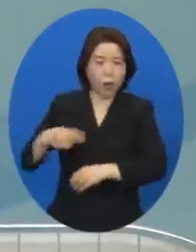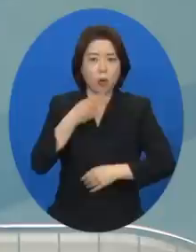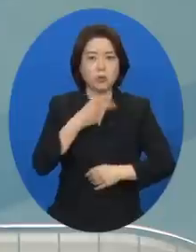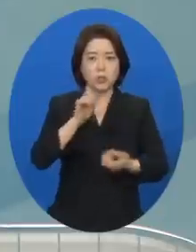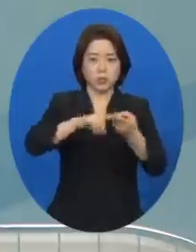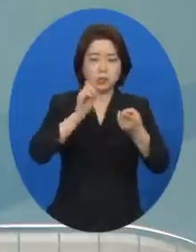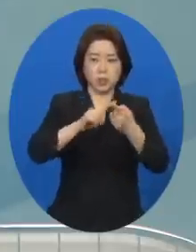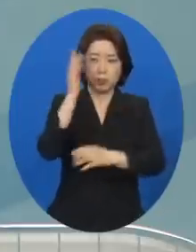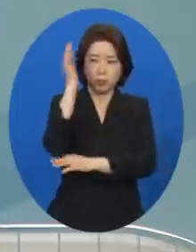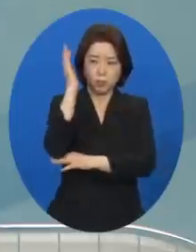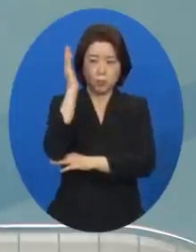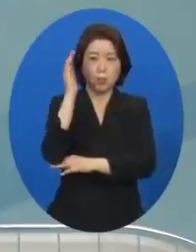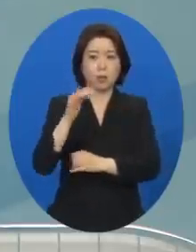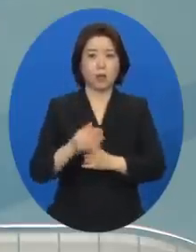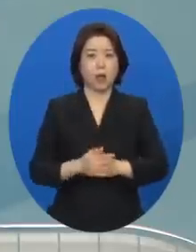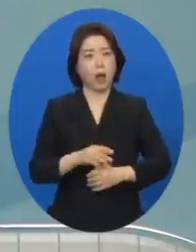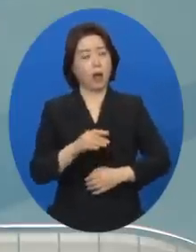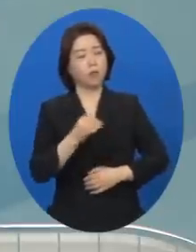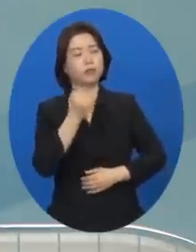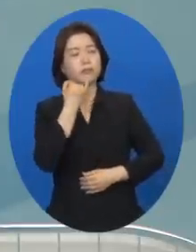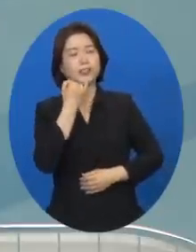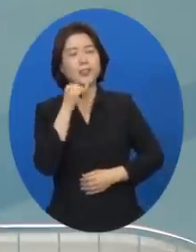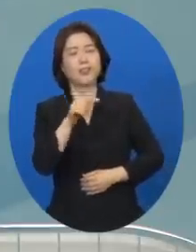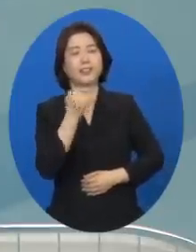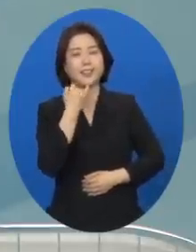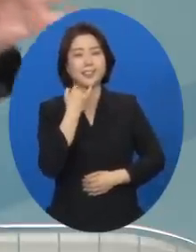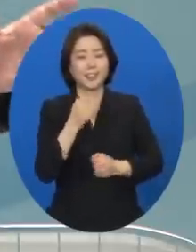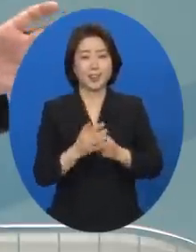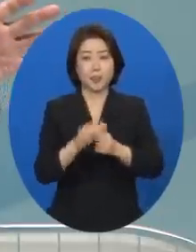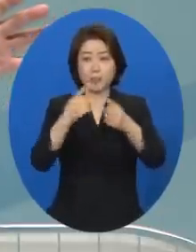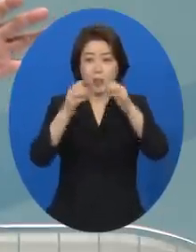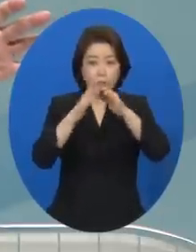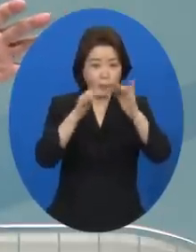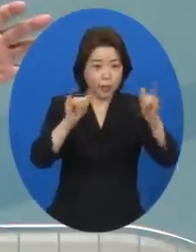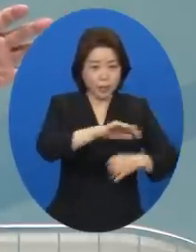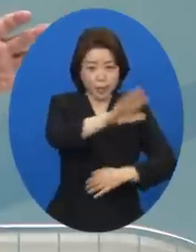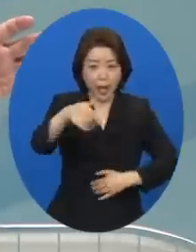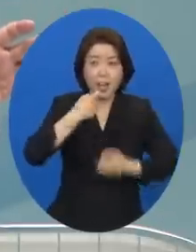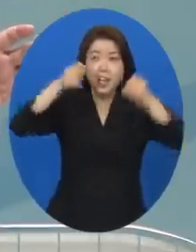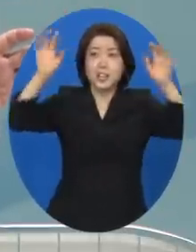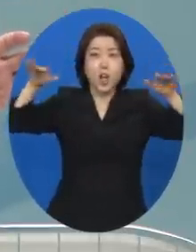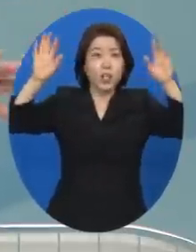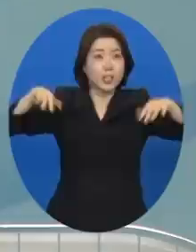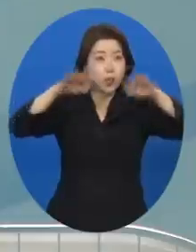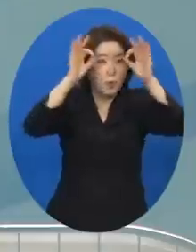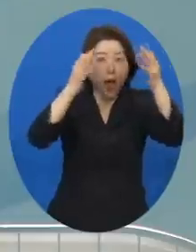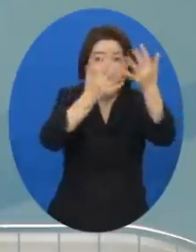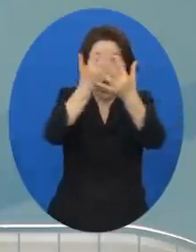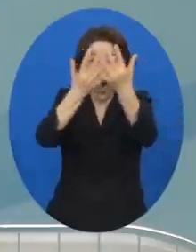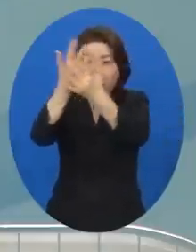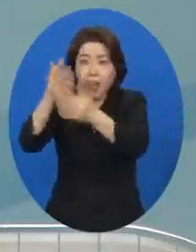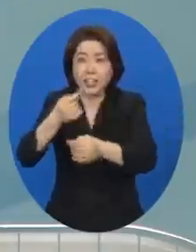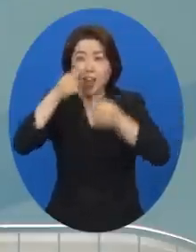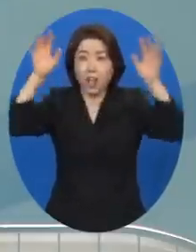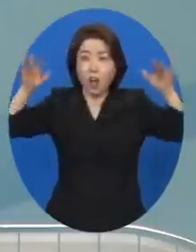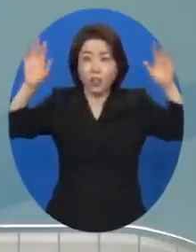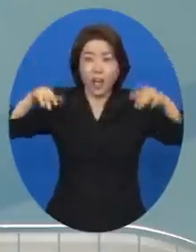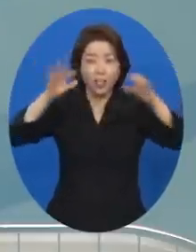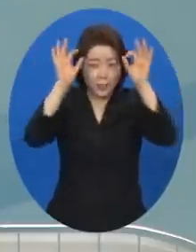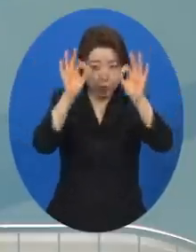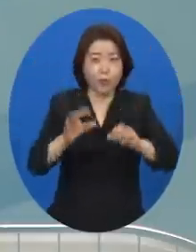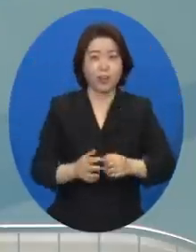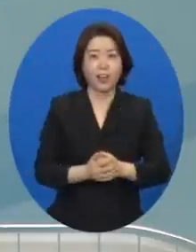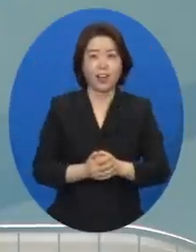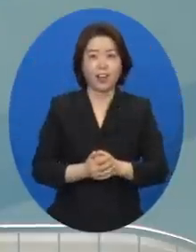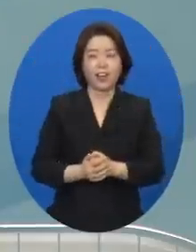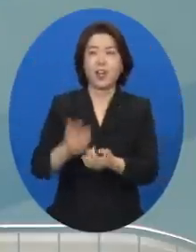그것도 괜찮더라고요 교인들이 다 천사처럼 뭐예요 예 그냥 뭐 주님이 주시는 대로